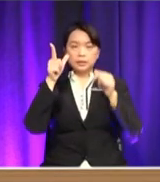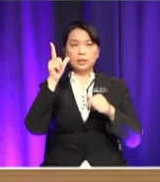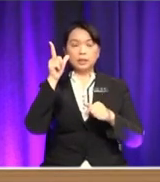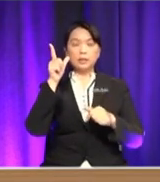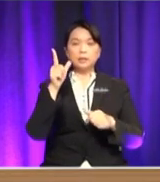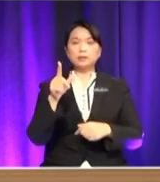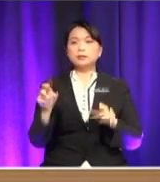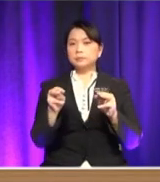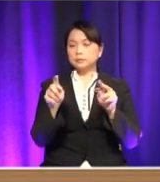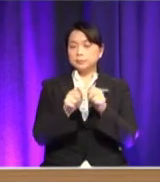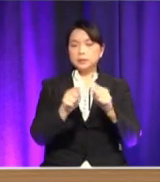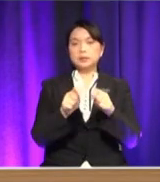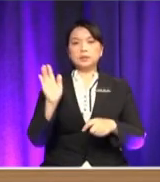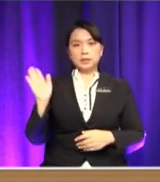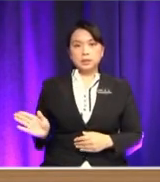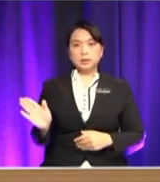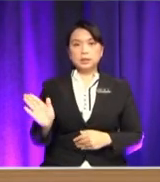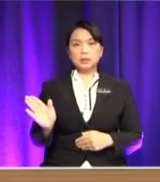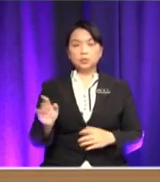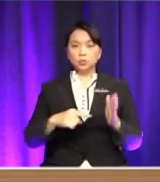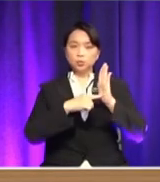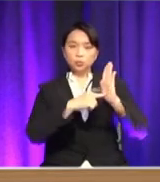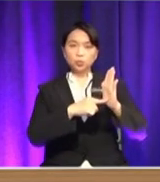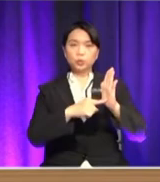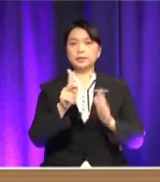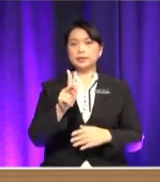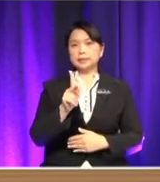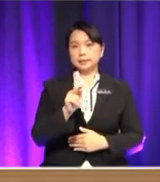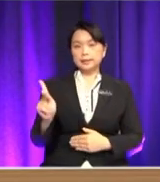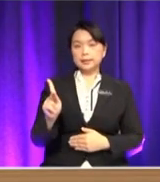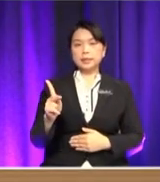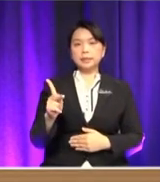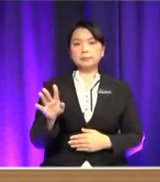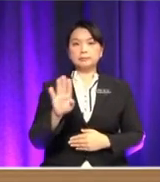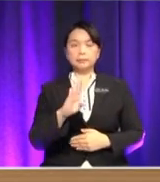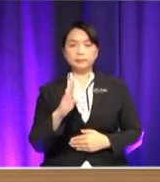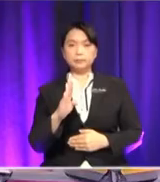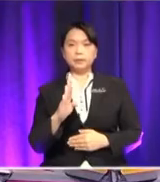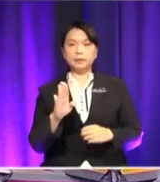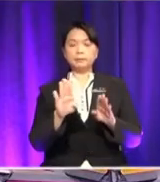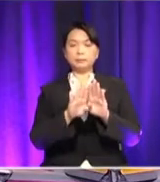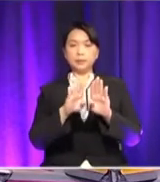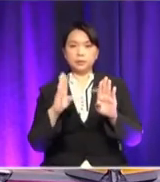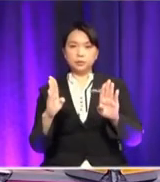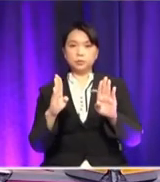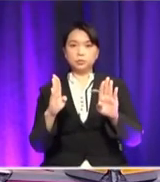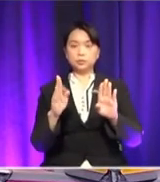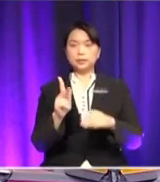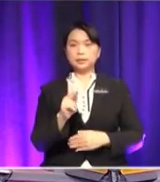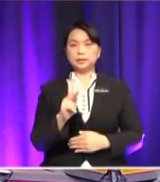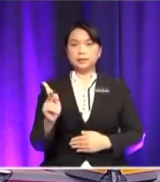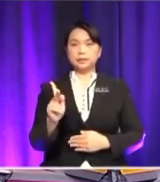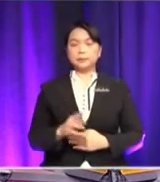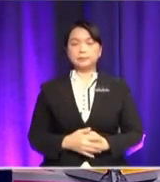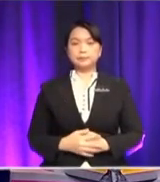sebagai ini macam Ero Ero kekanan masuknya pintu berengsel kanan Eru ke kiri